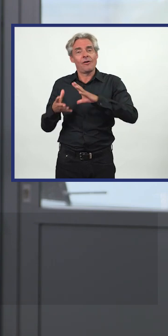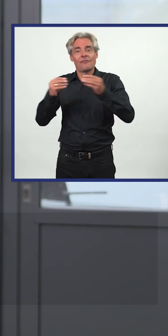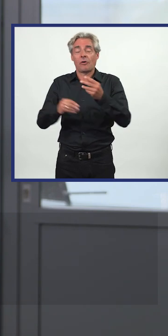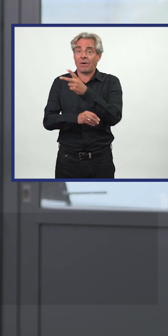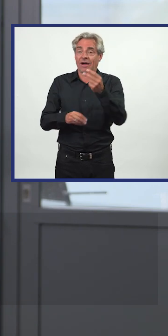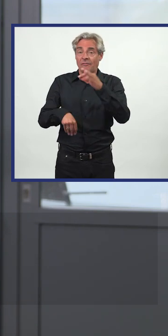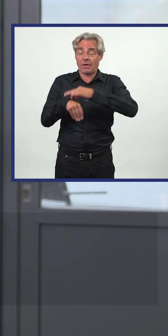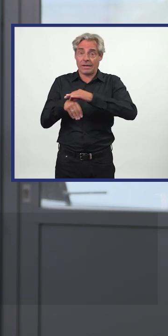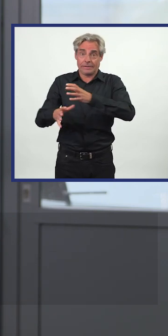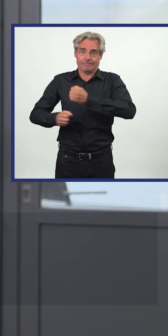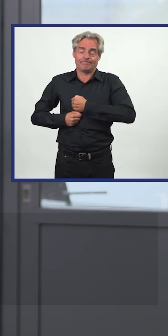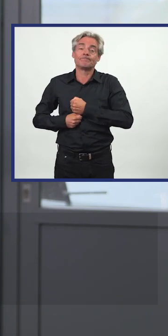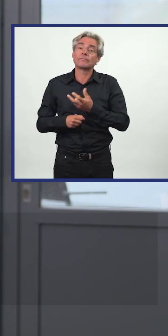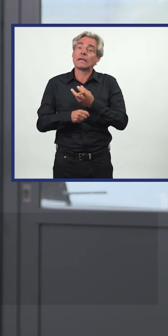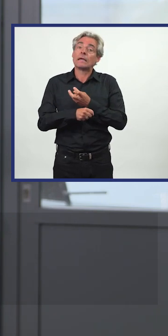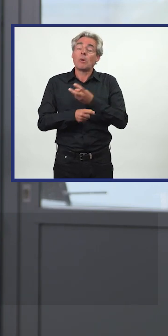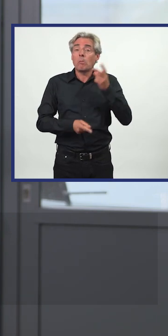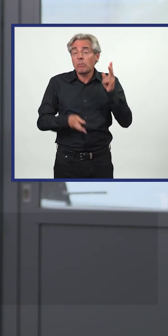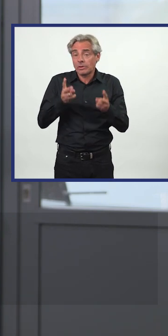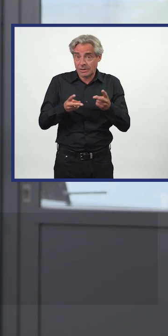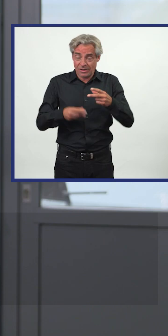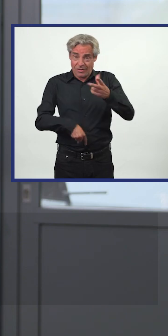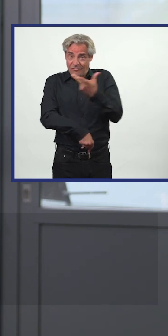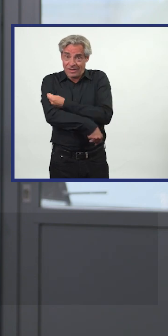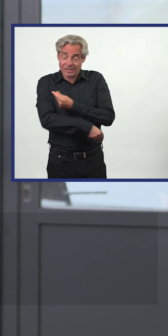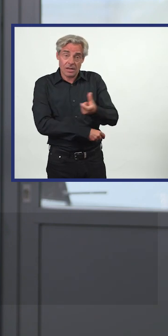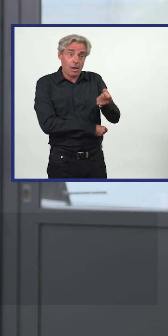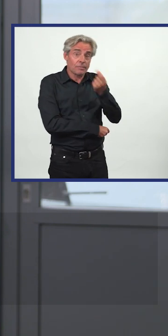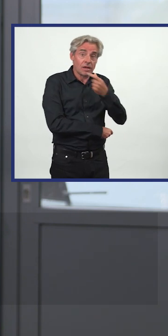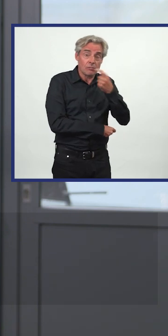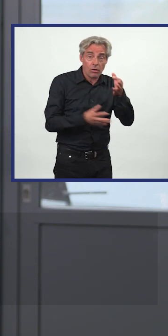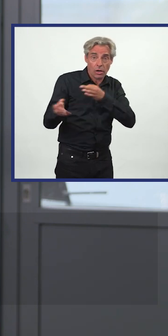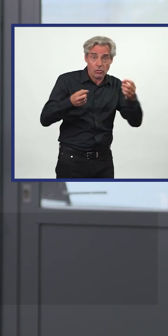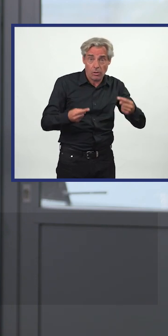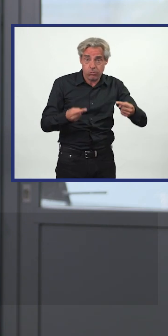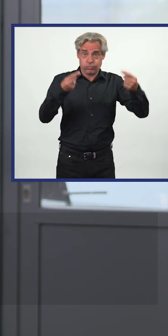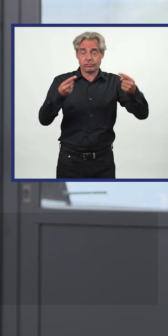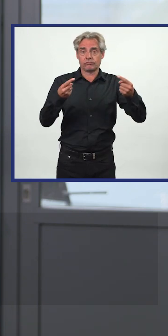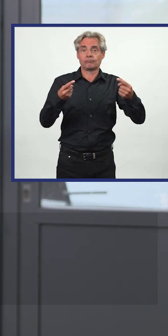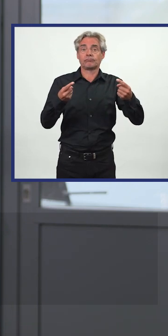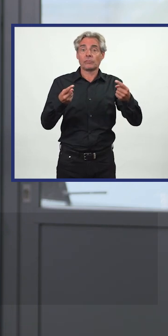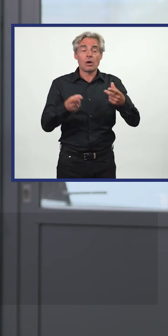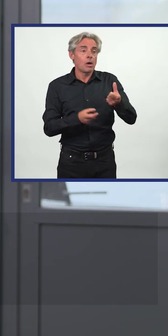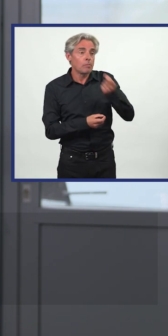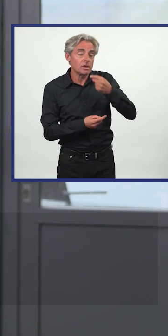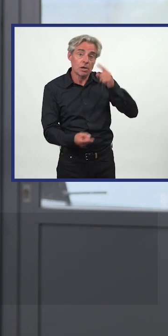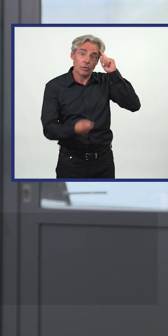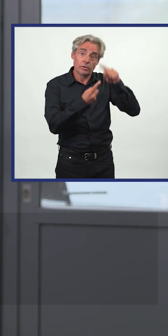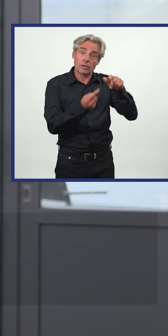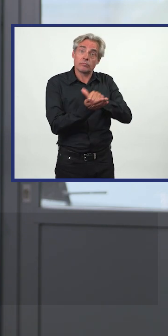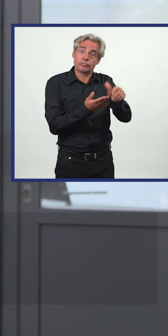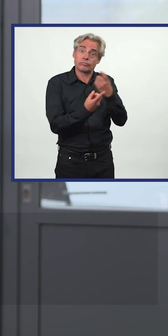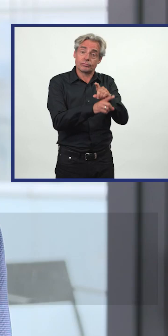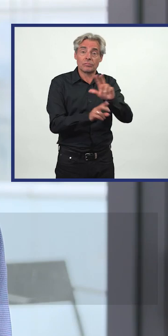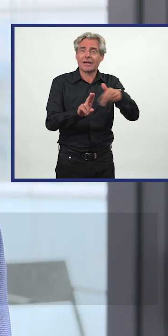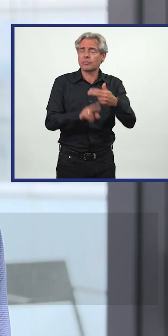de la maladie. Est-ce qu'il y a un risque que ce vaccin interagisse avec votre traitement que vous prenez tous les jours, les médicaments immunosuppresseurs? La